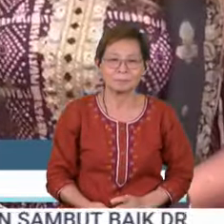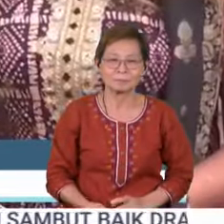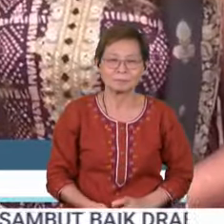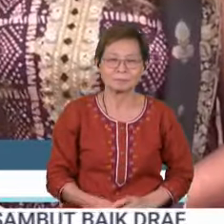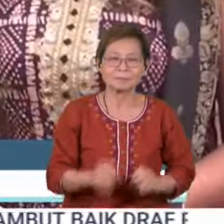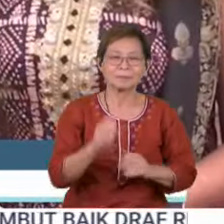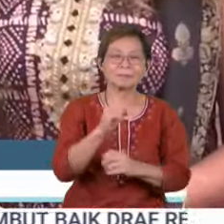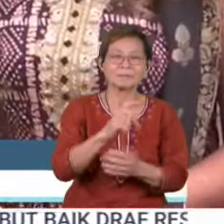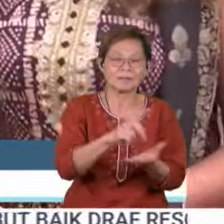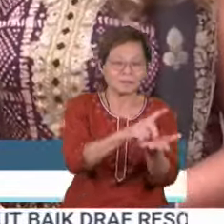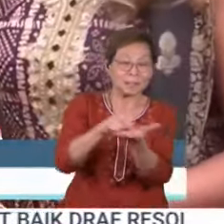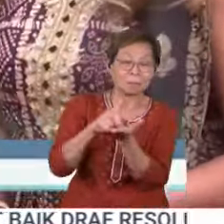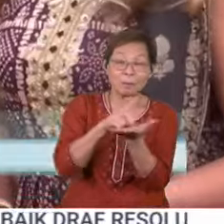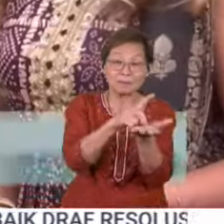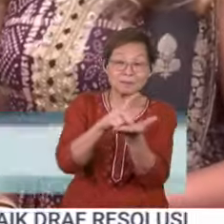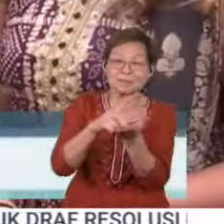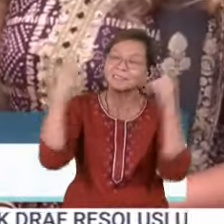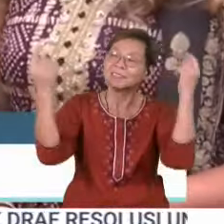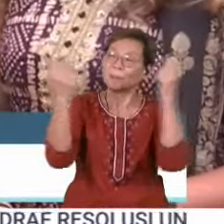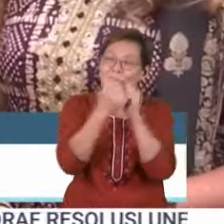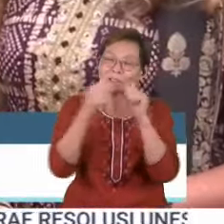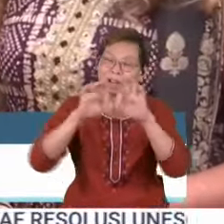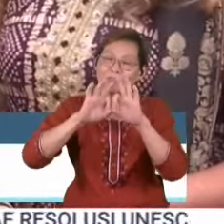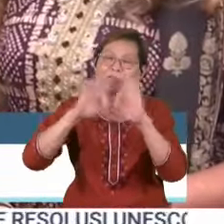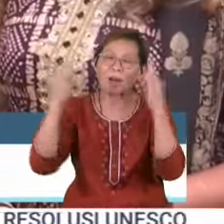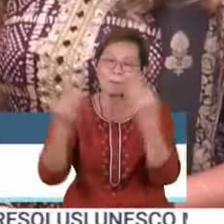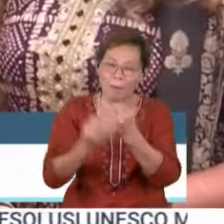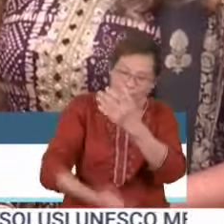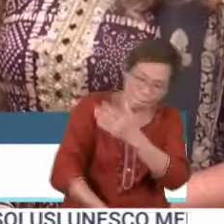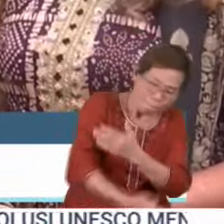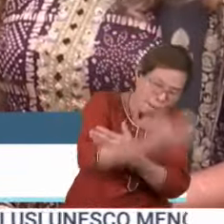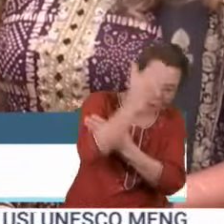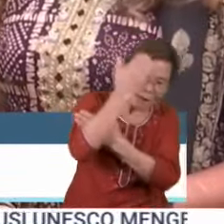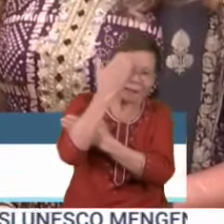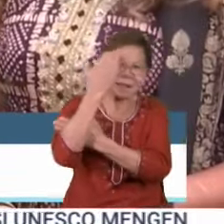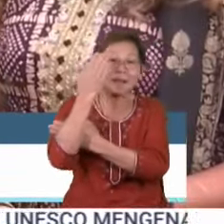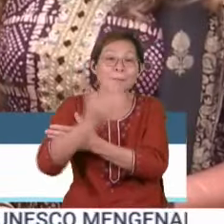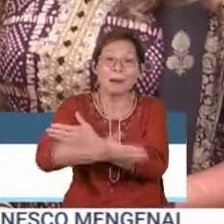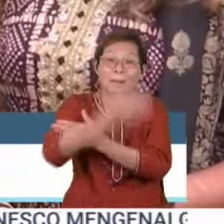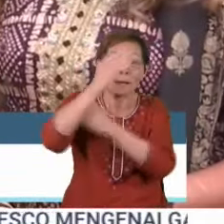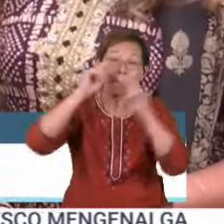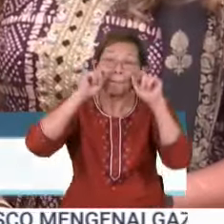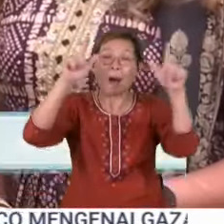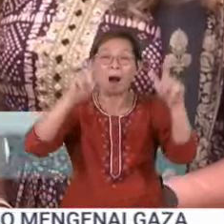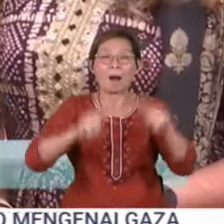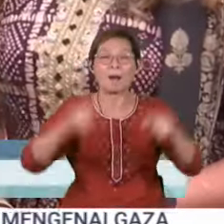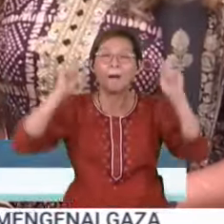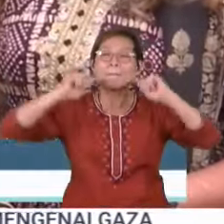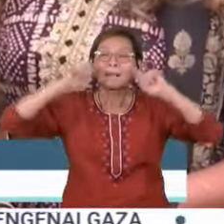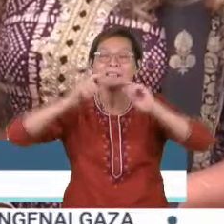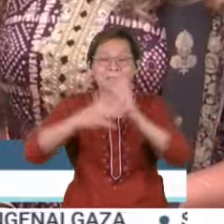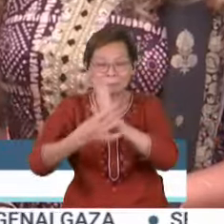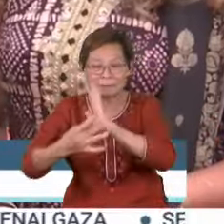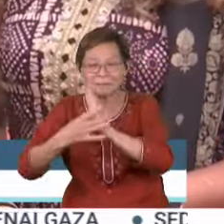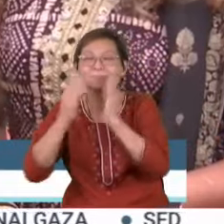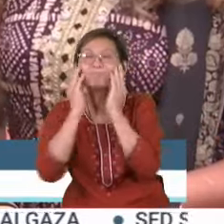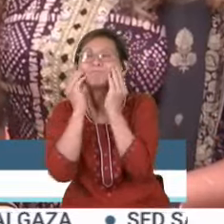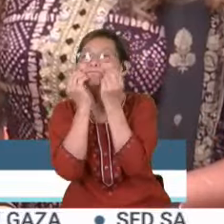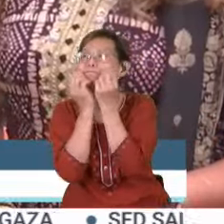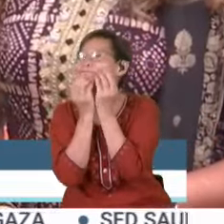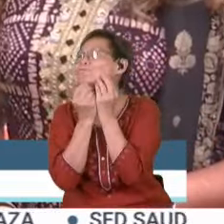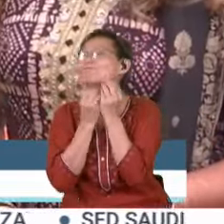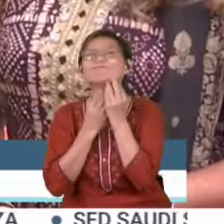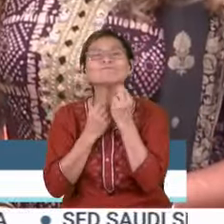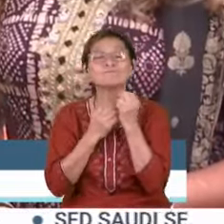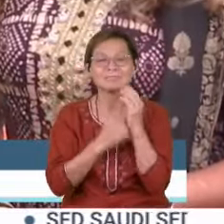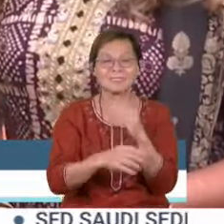Idul festival ni kita sambut dengan keluarga. Pagi-pagi ni kita bangun, kita akan mandi dengan mandi minyak, dengan kita